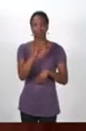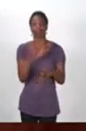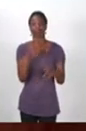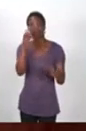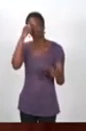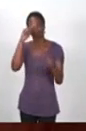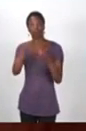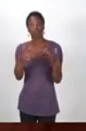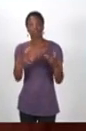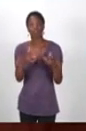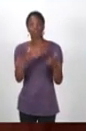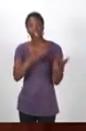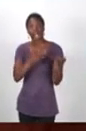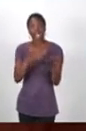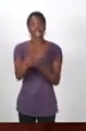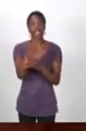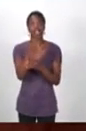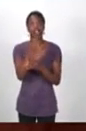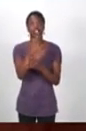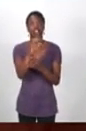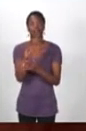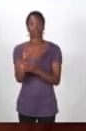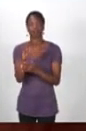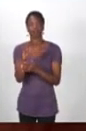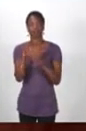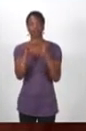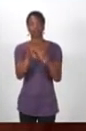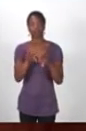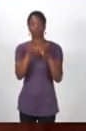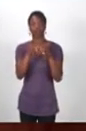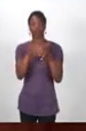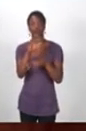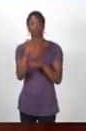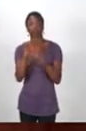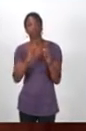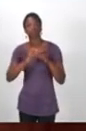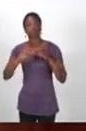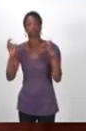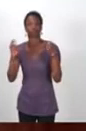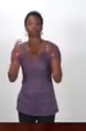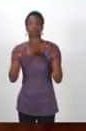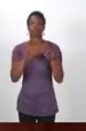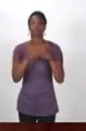biologique, perspectives et outils pour atteindre les objectifs du pacte vert européen.